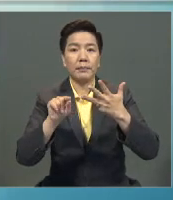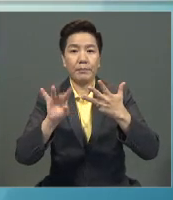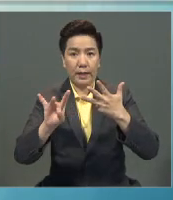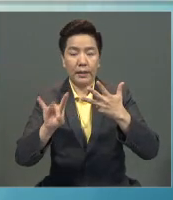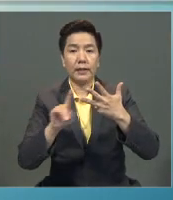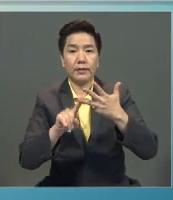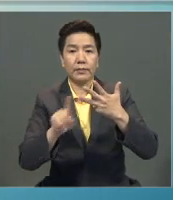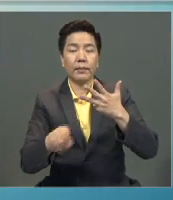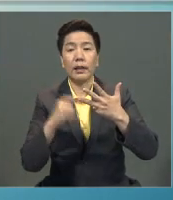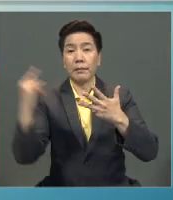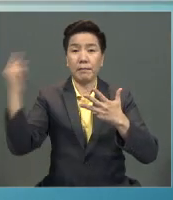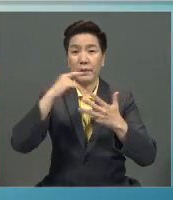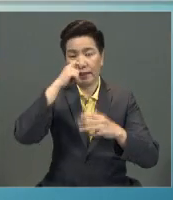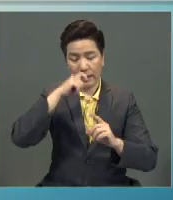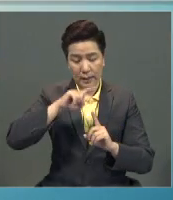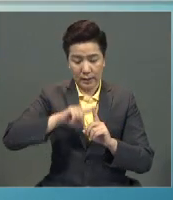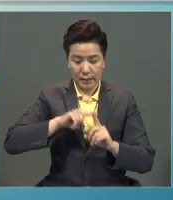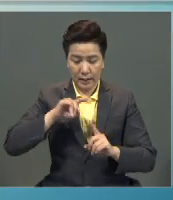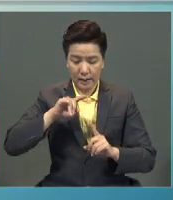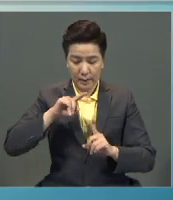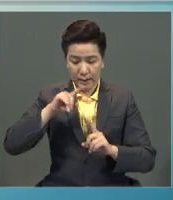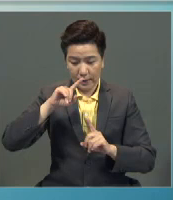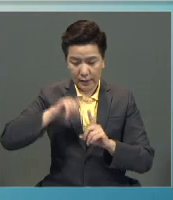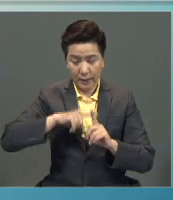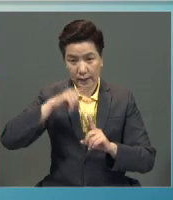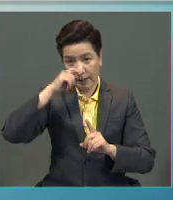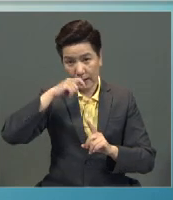28ปีมาถึงไทยเมื่อ 28